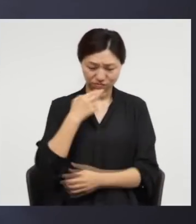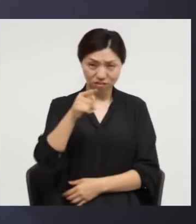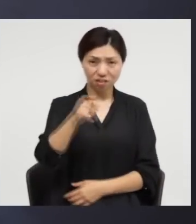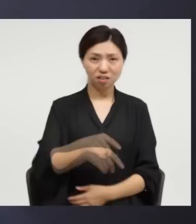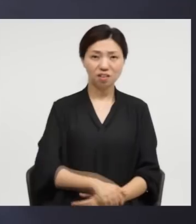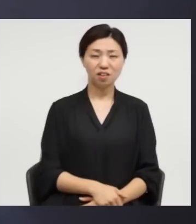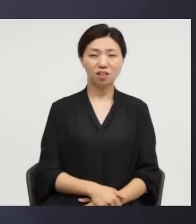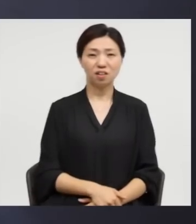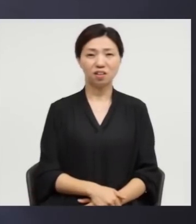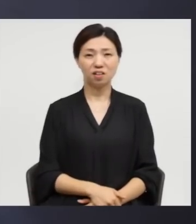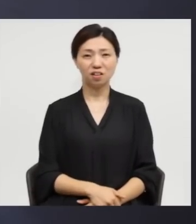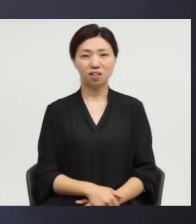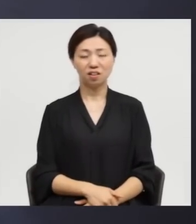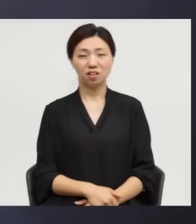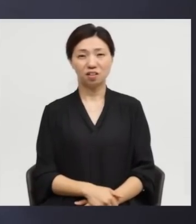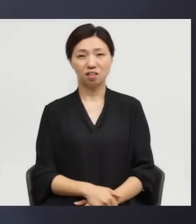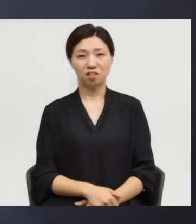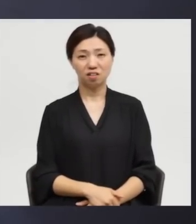어렵는 인간이네 보니.